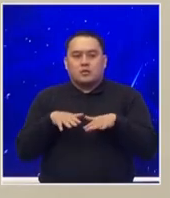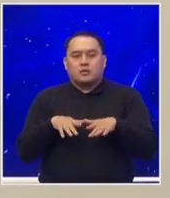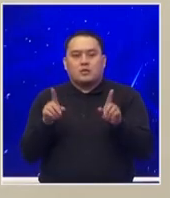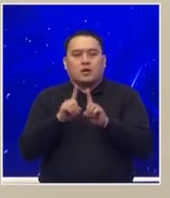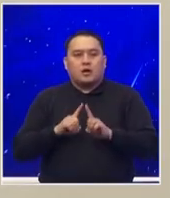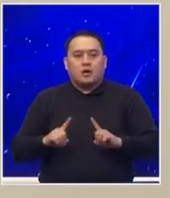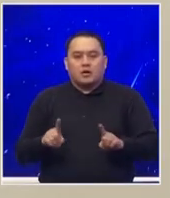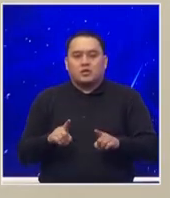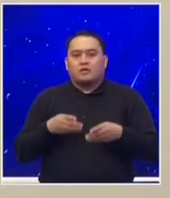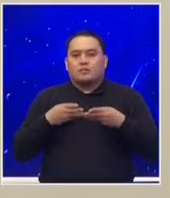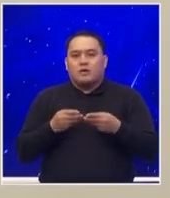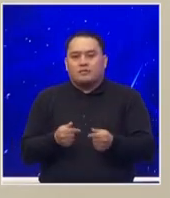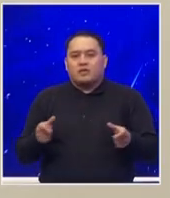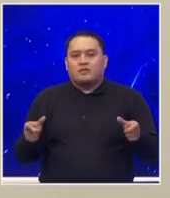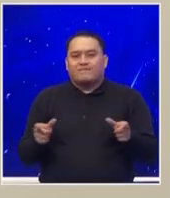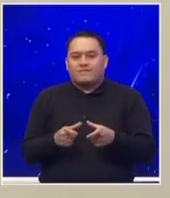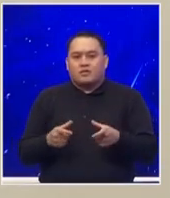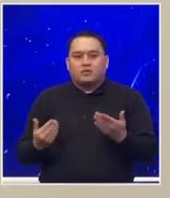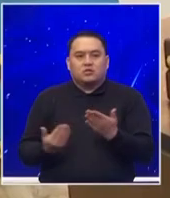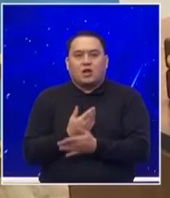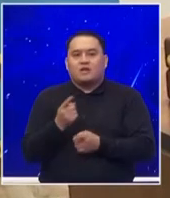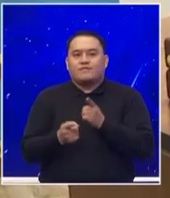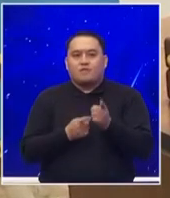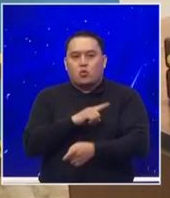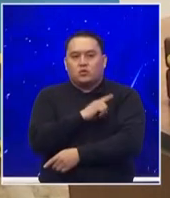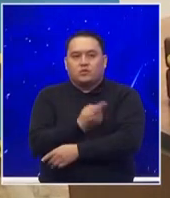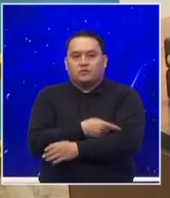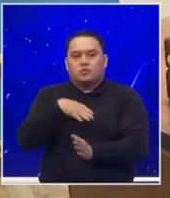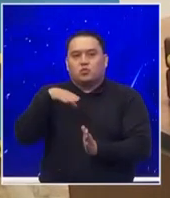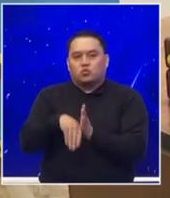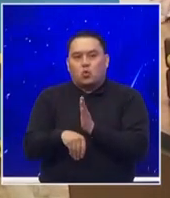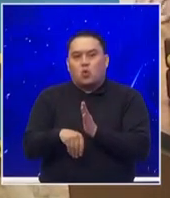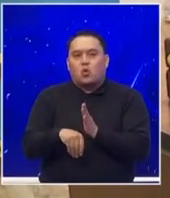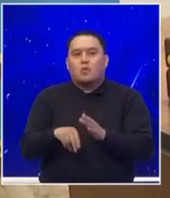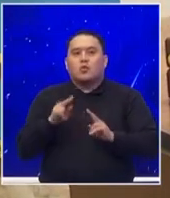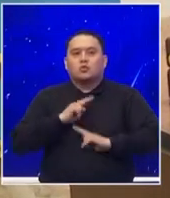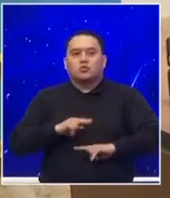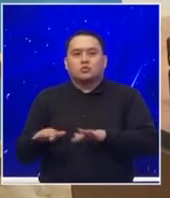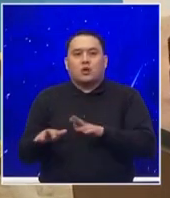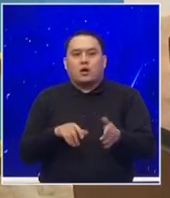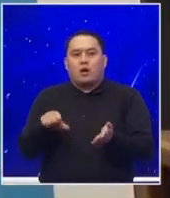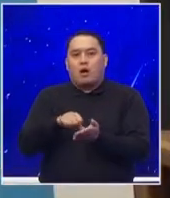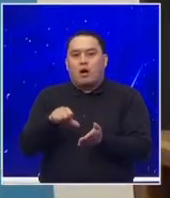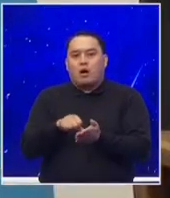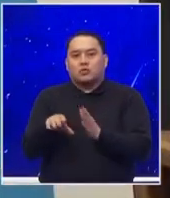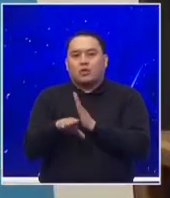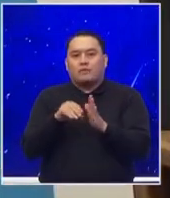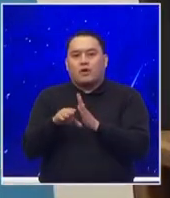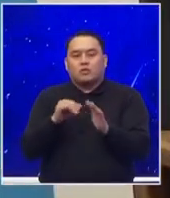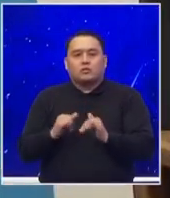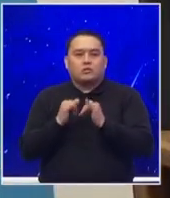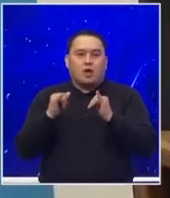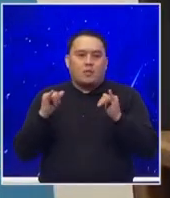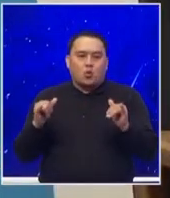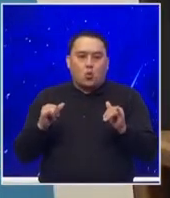Пандемия салдарынан зардап шеккен салаларды қайта жандандыруға күш салу керек. Осы ретте бұл саяси шараға қатысып, дауыс беру ел дамуына